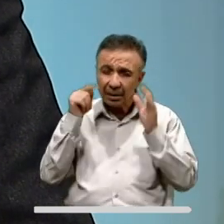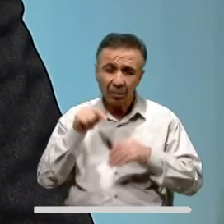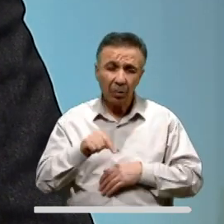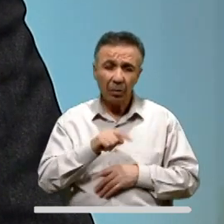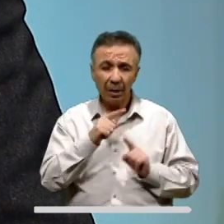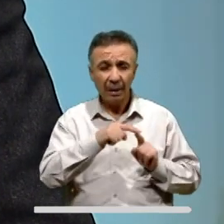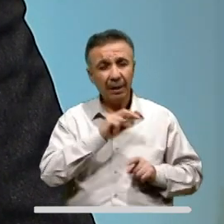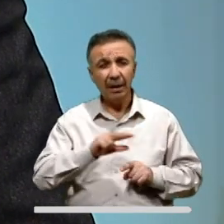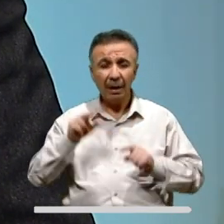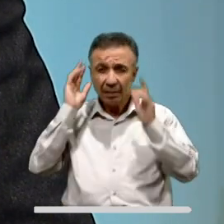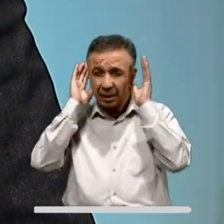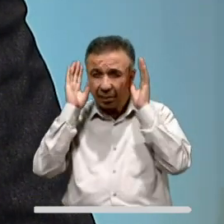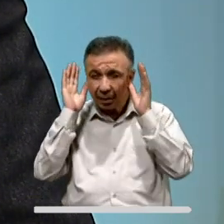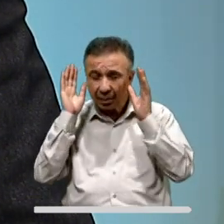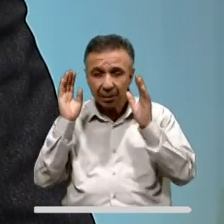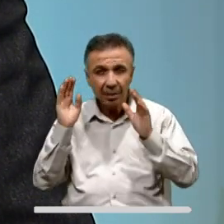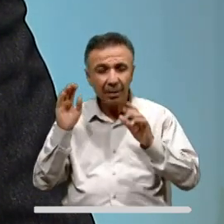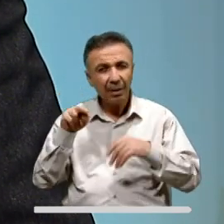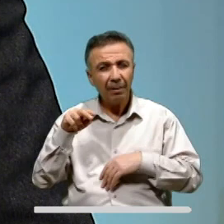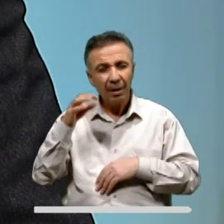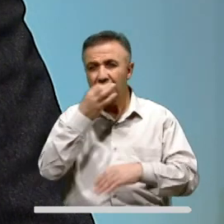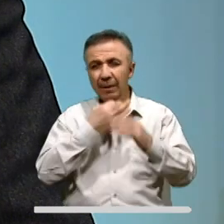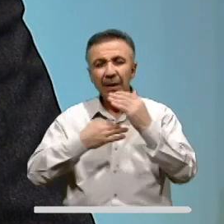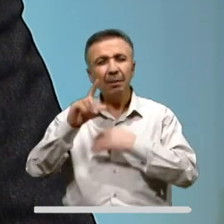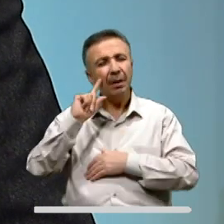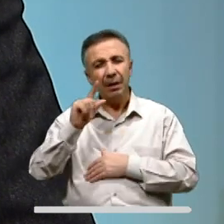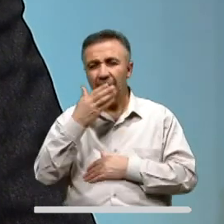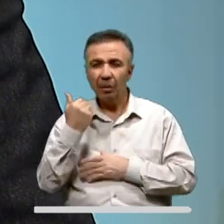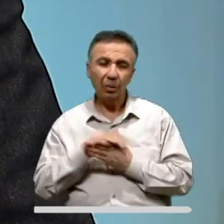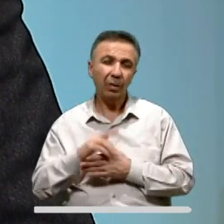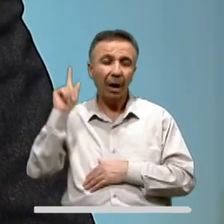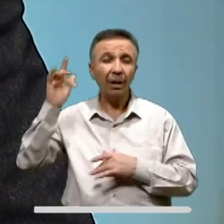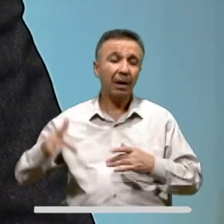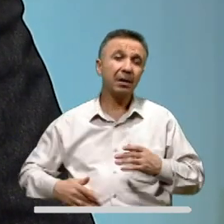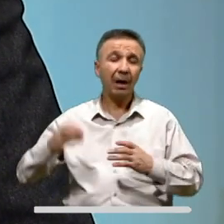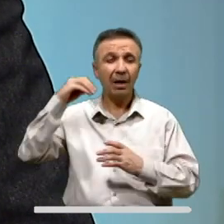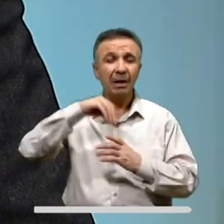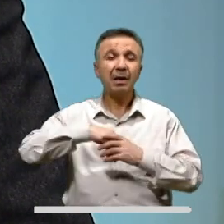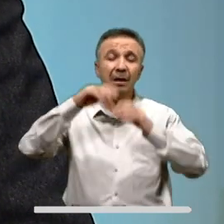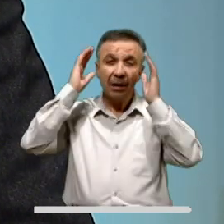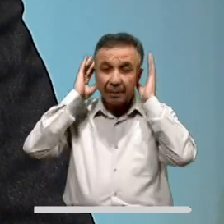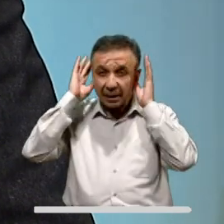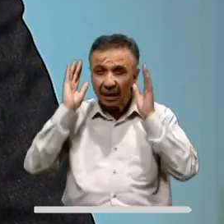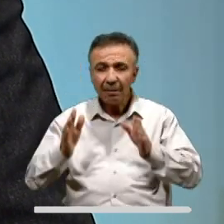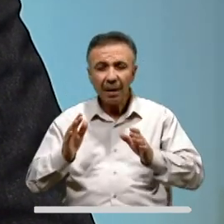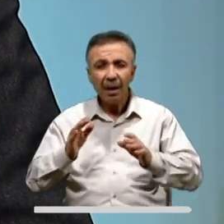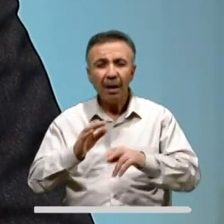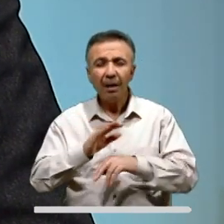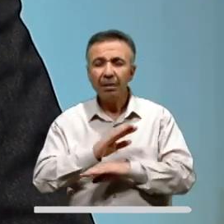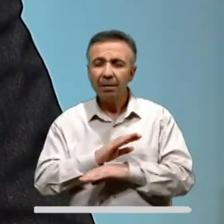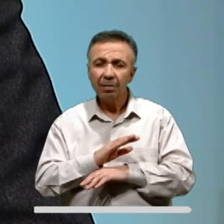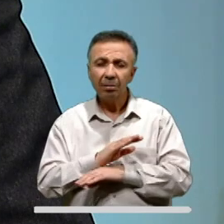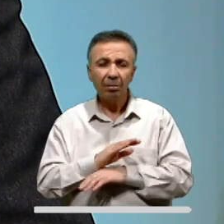teravih namazını şeklinde niyet etmek de gerekli değildir. Allah rızası için namaz kılmaya şeklinde